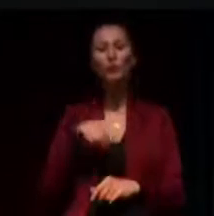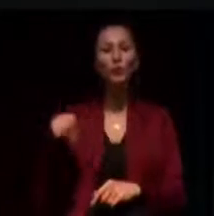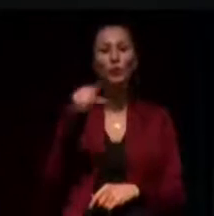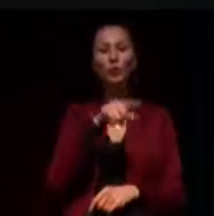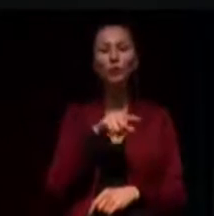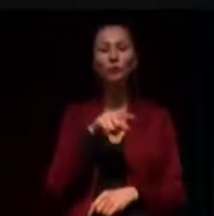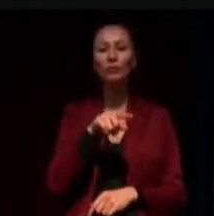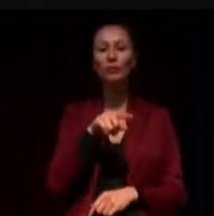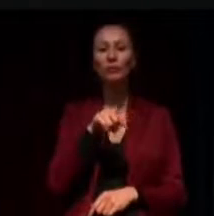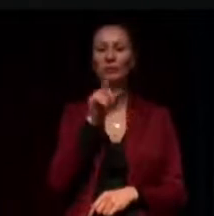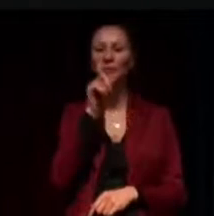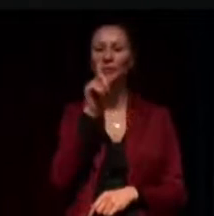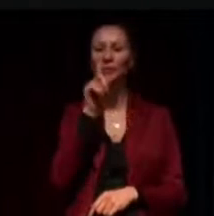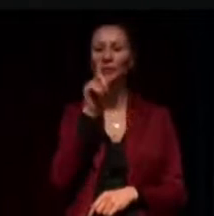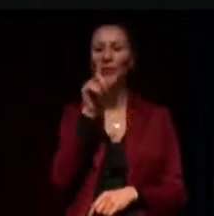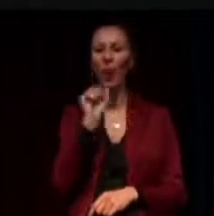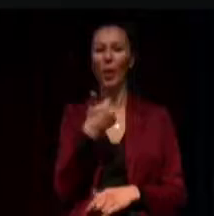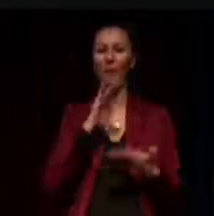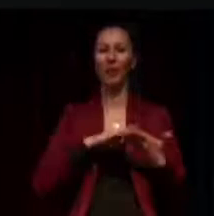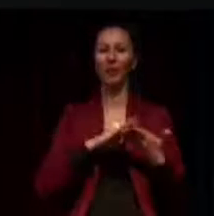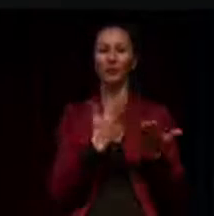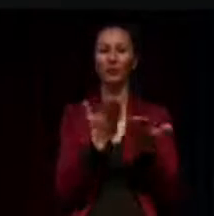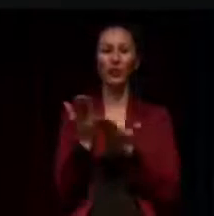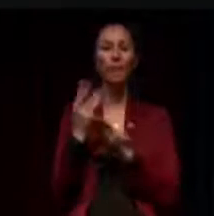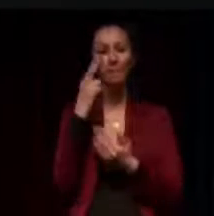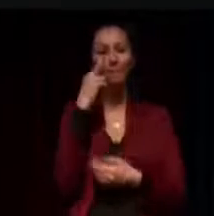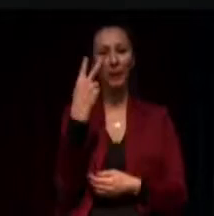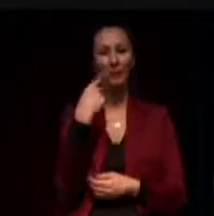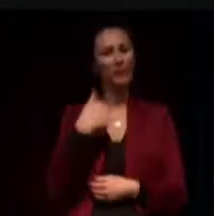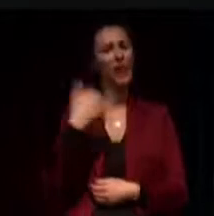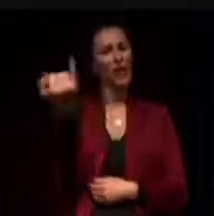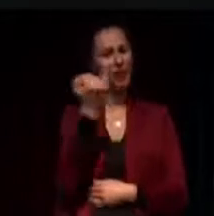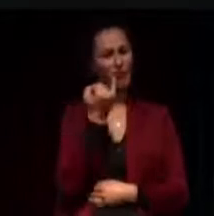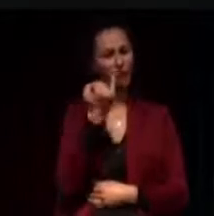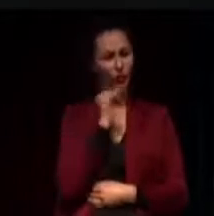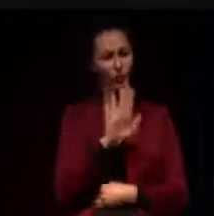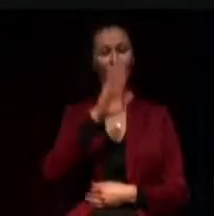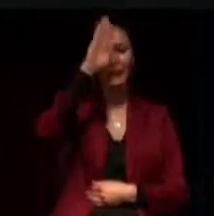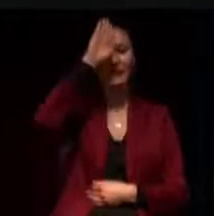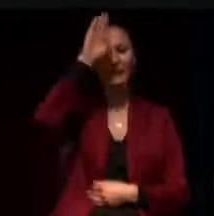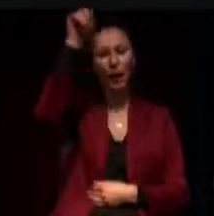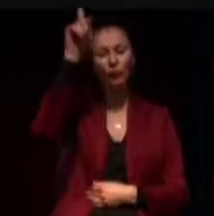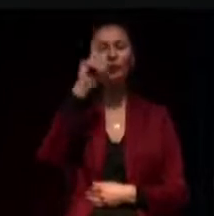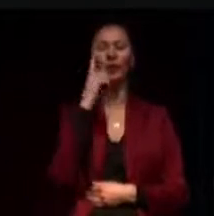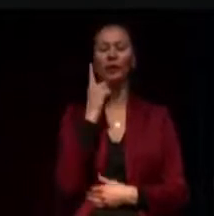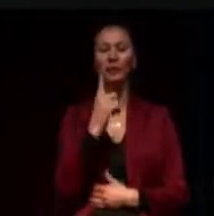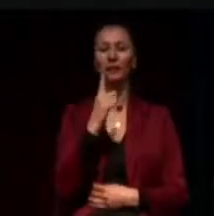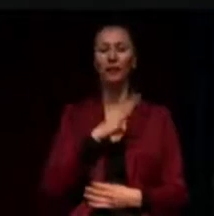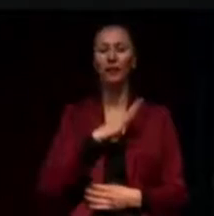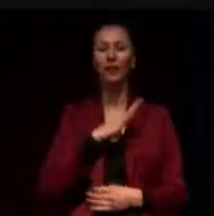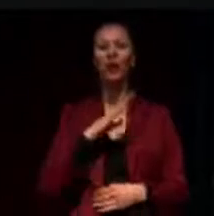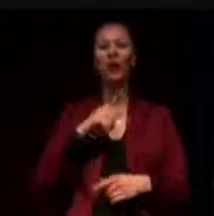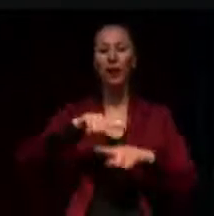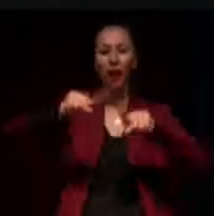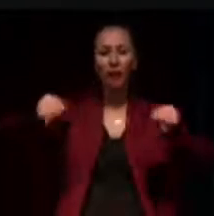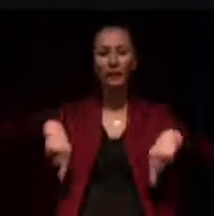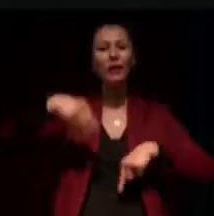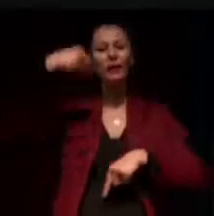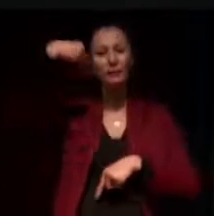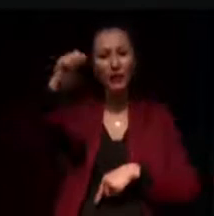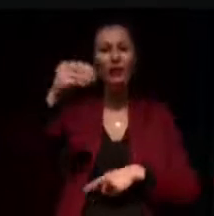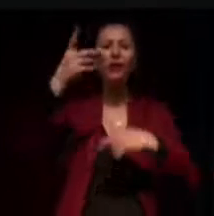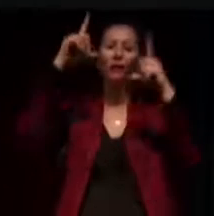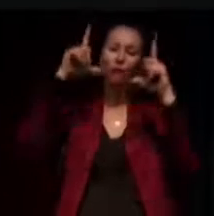bir şu nokta önemli arkadaşlar. Bakın. Bizi eleştiriyorsunuz. Ya İstanbul'da bir tane arsa vardı. O arsayı sattık diye